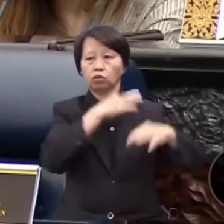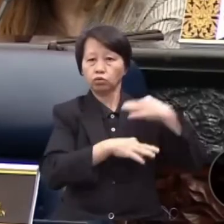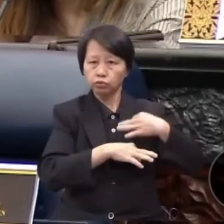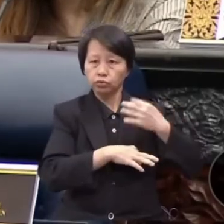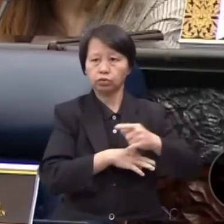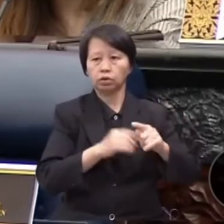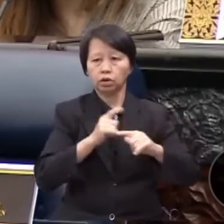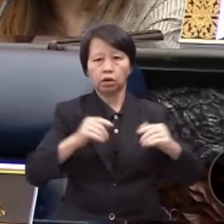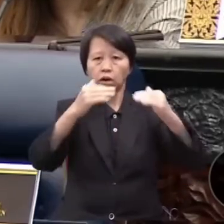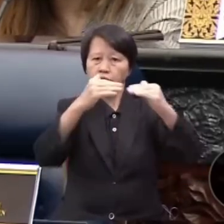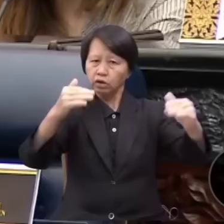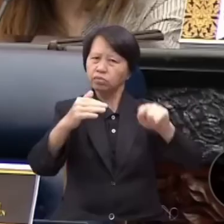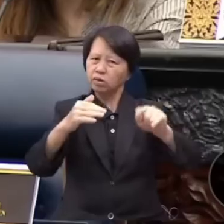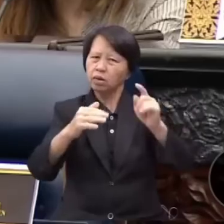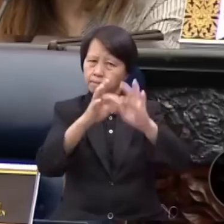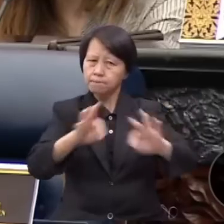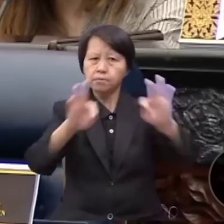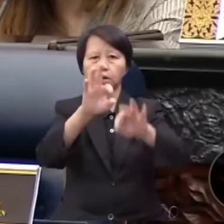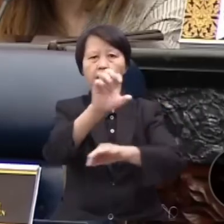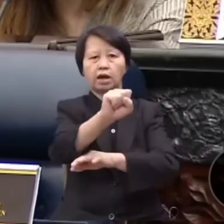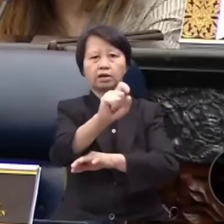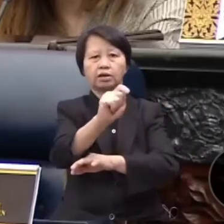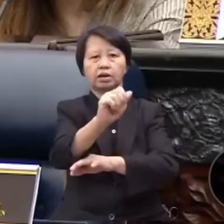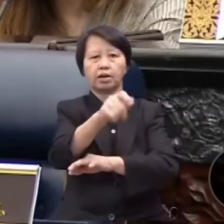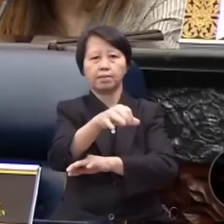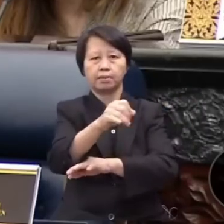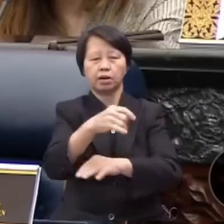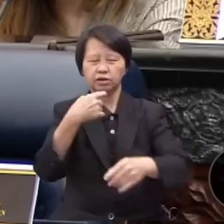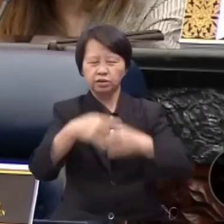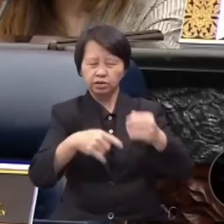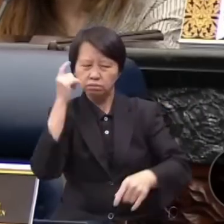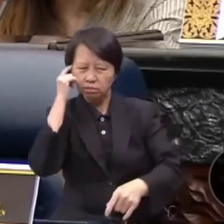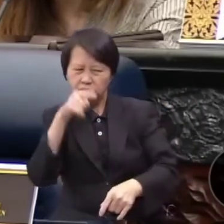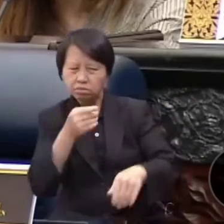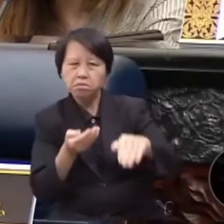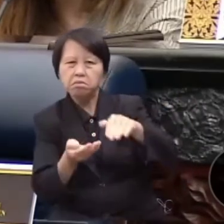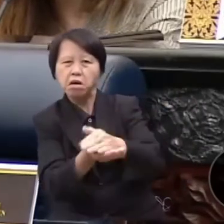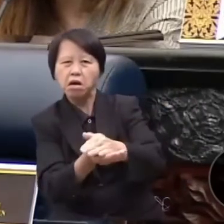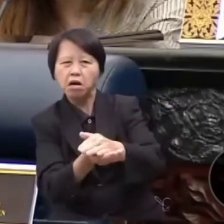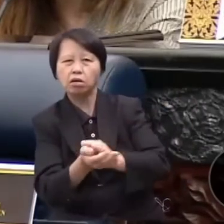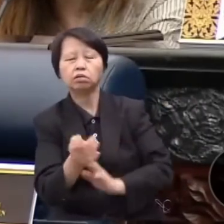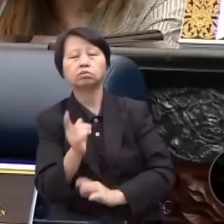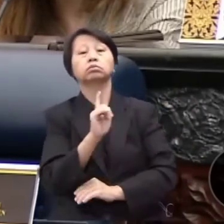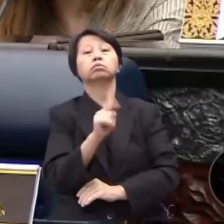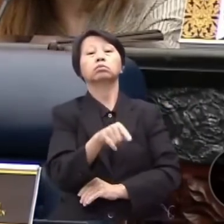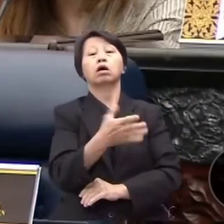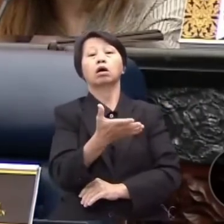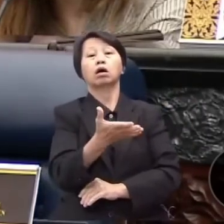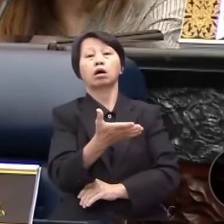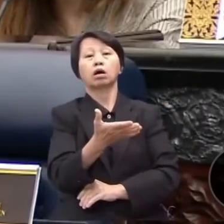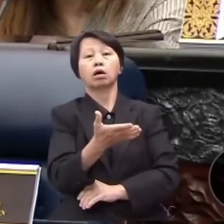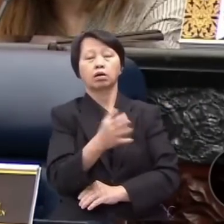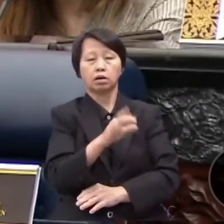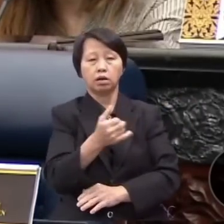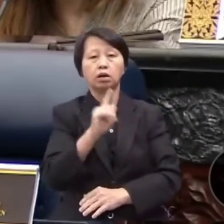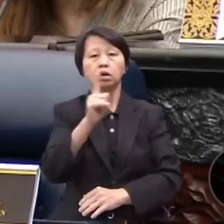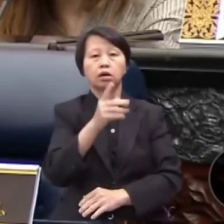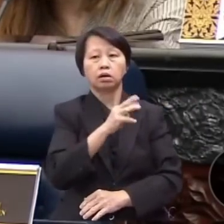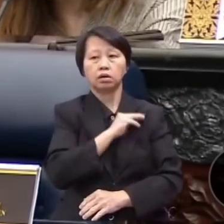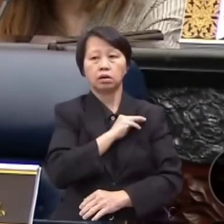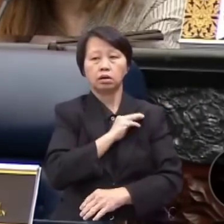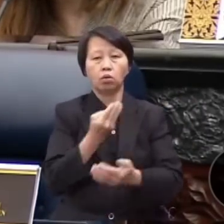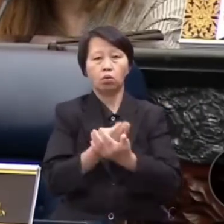mereka. Stability adalah penting. Juga persepsi tentang corruption dan bribery. Sejauh mana Menteri Kewangan dan Perdana